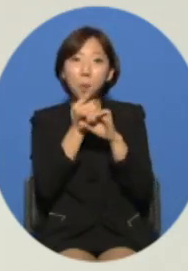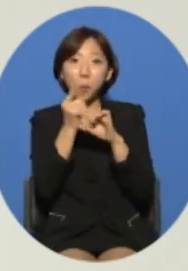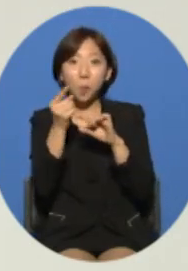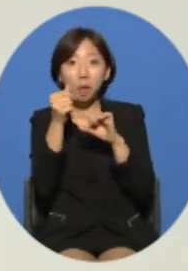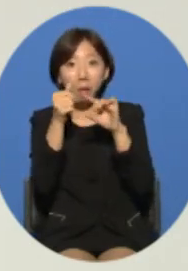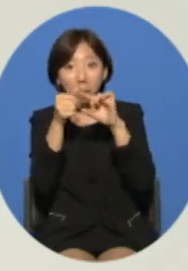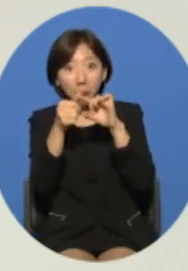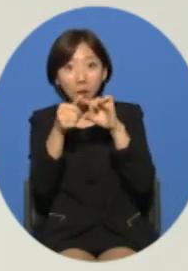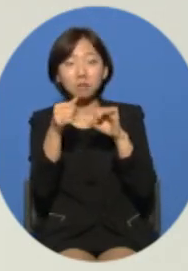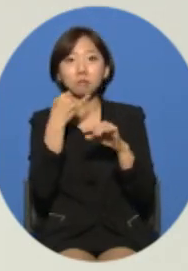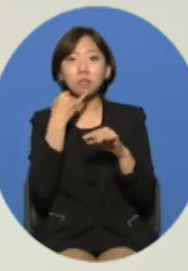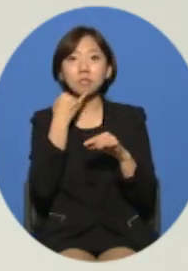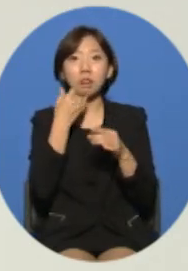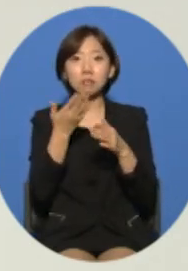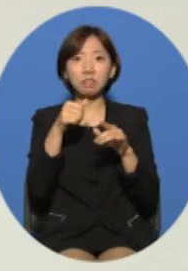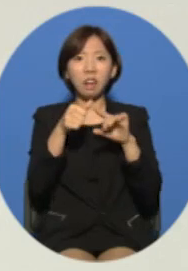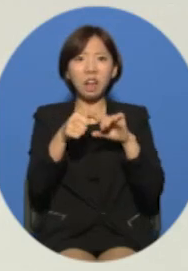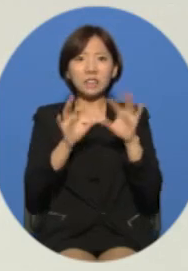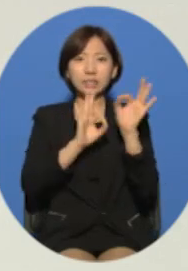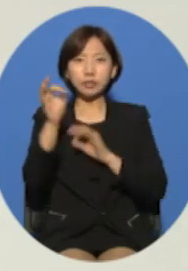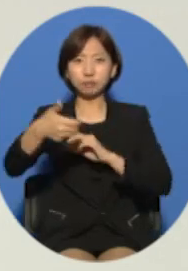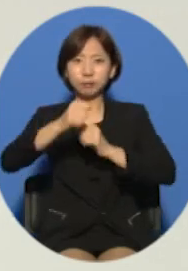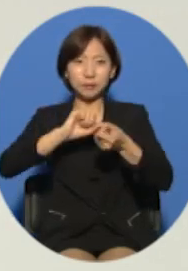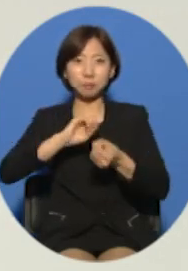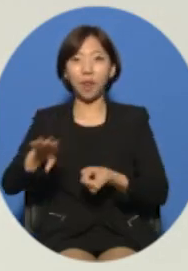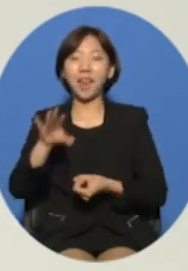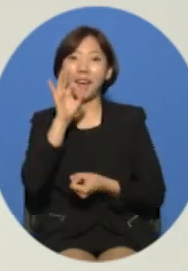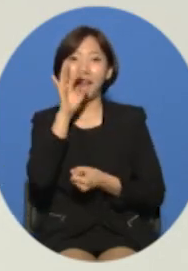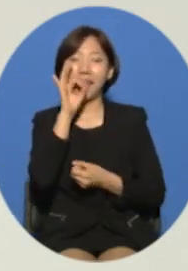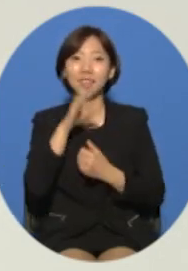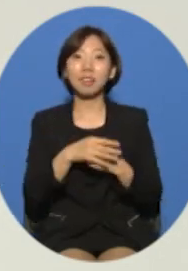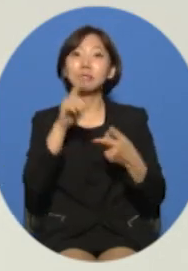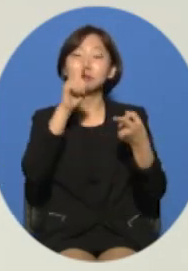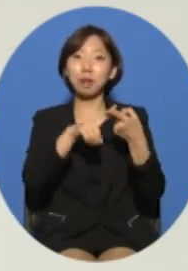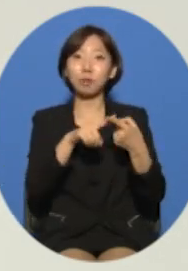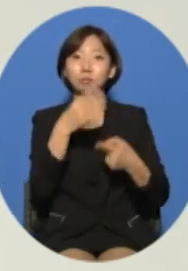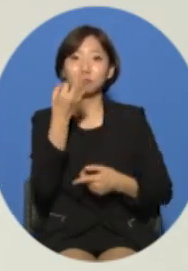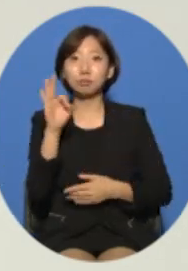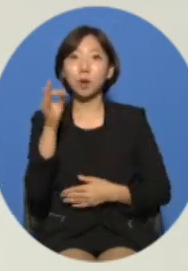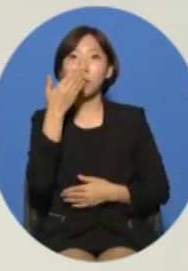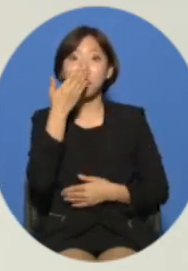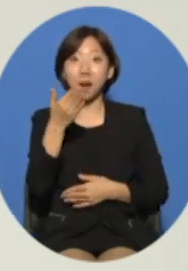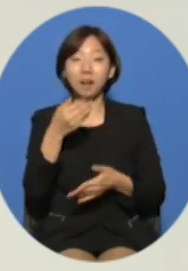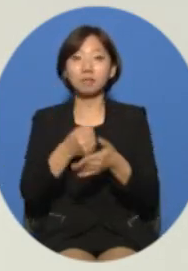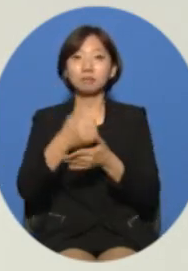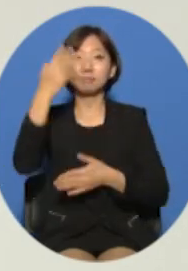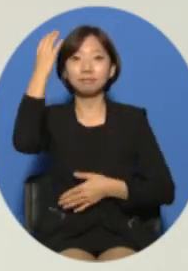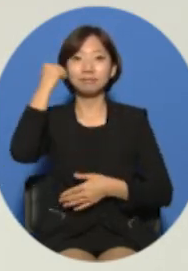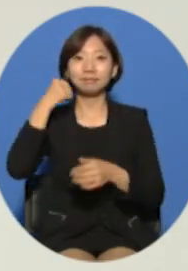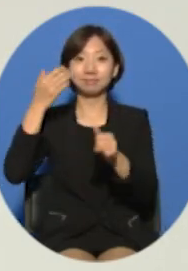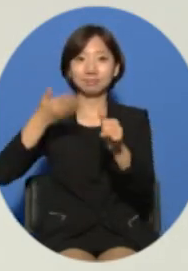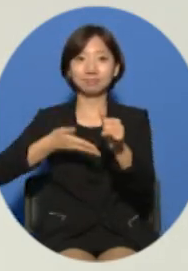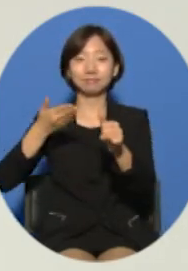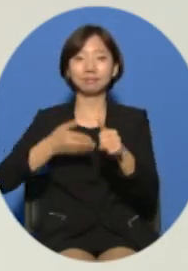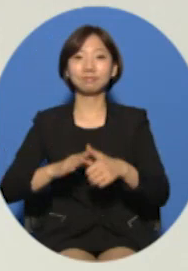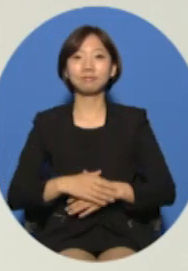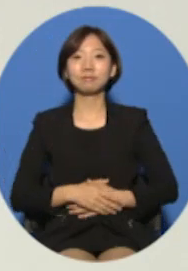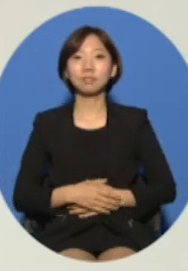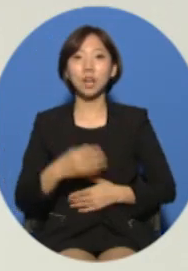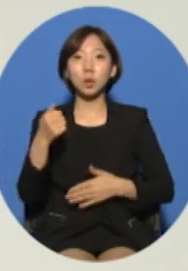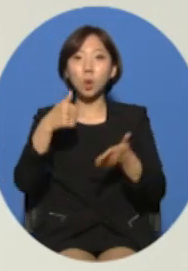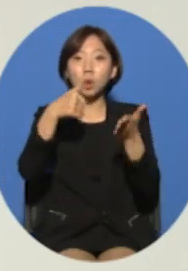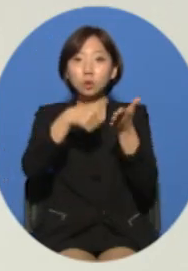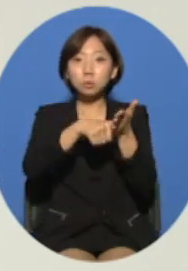찍거나 그러시면 안 됩니다. 예. 그대로 유효로 처리되니까 네. 그걸 꼭 유념을 해 주시고요. 그 기표소